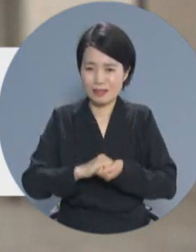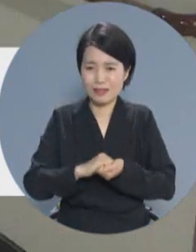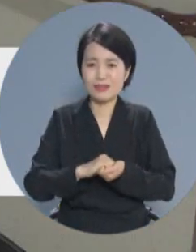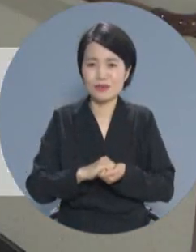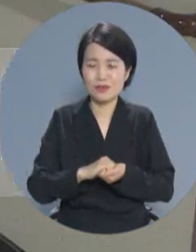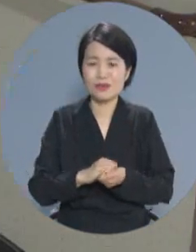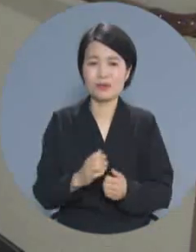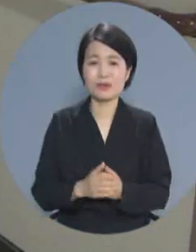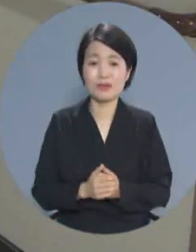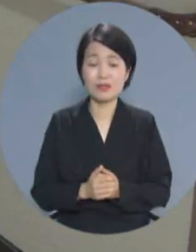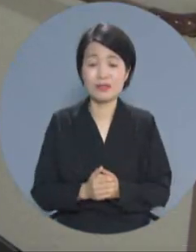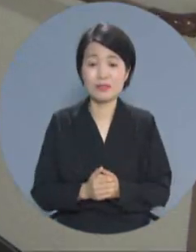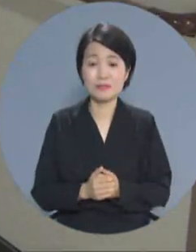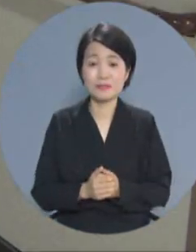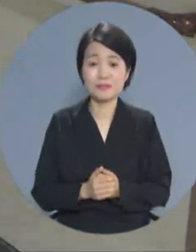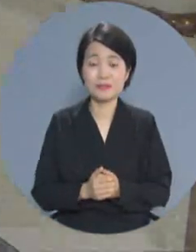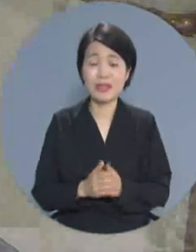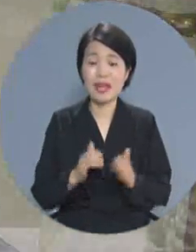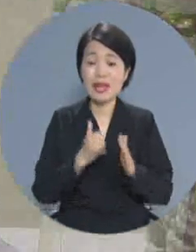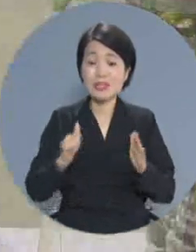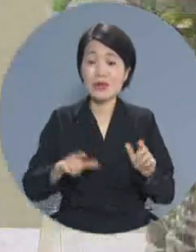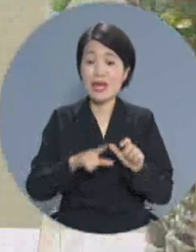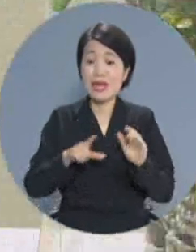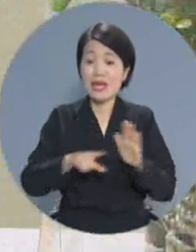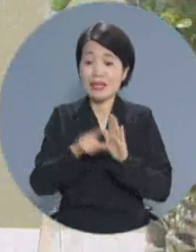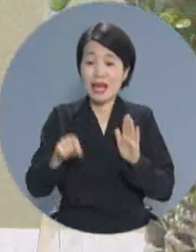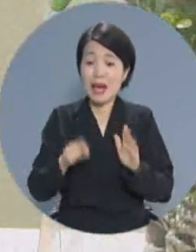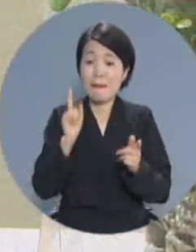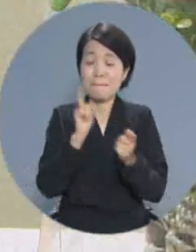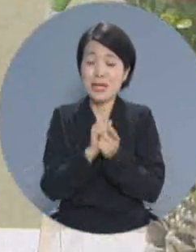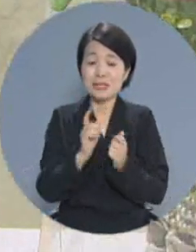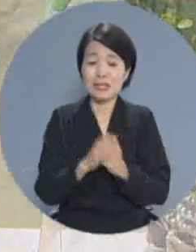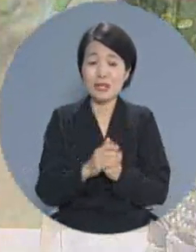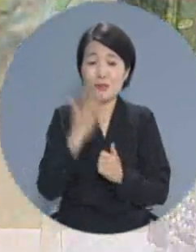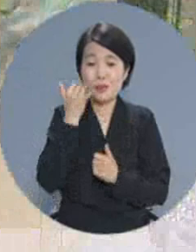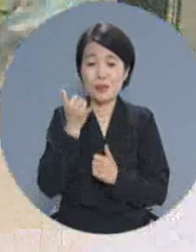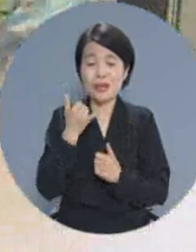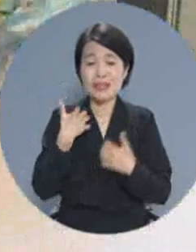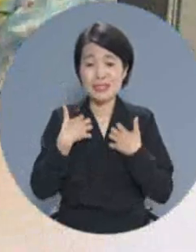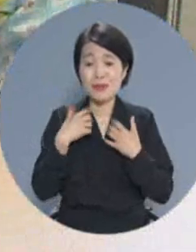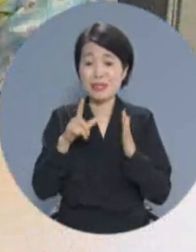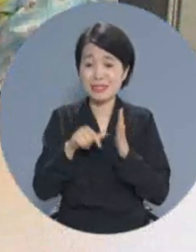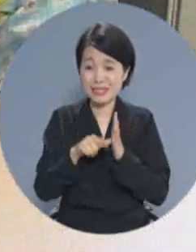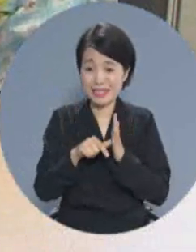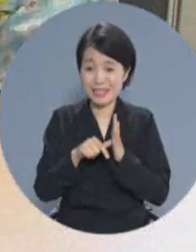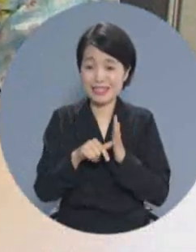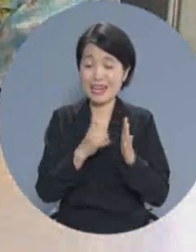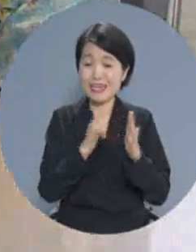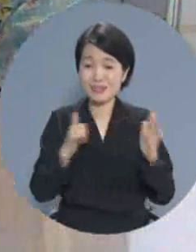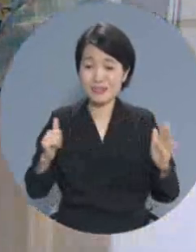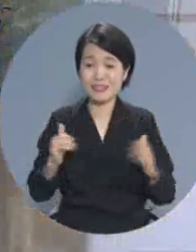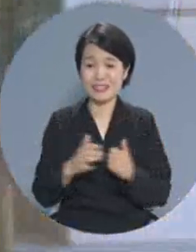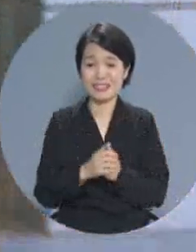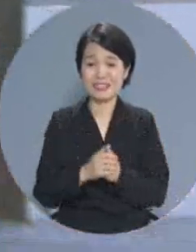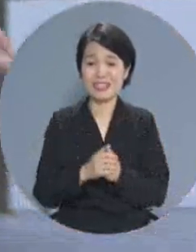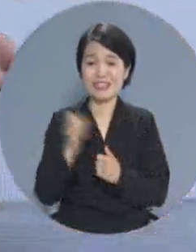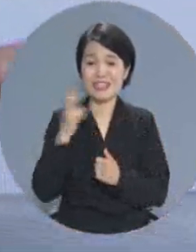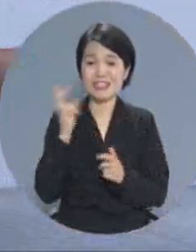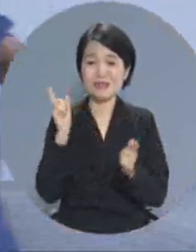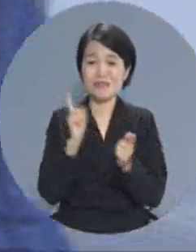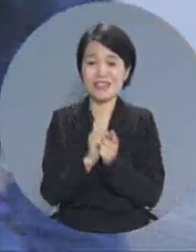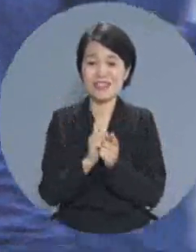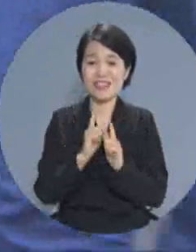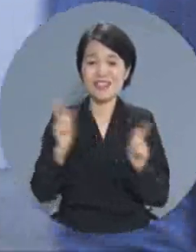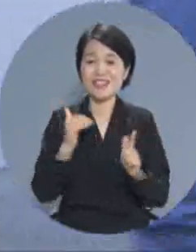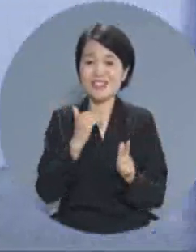그래서 가정의 달을 맞아 모처럼 부모님과 함께 즐거운 시간을 보낸 가족들 다시 만날 날을